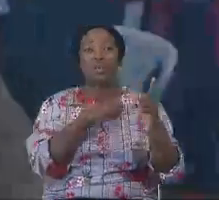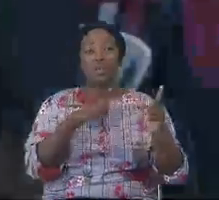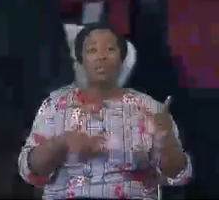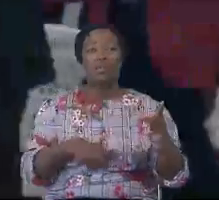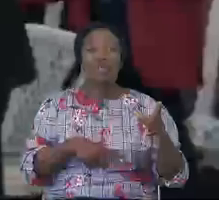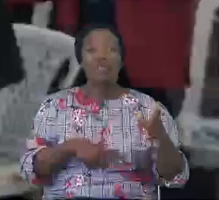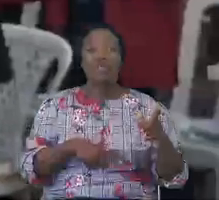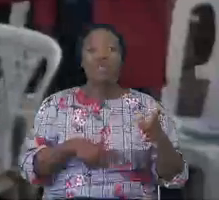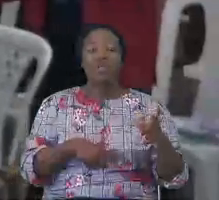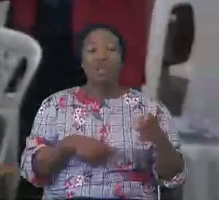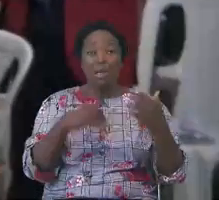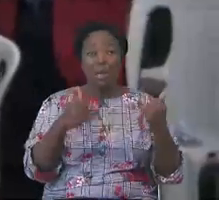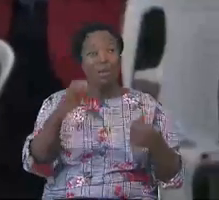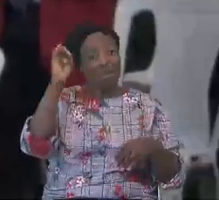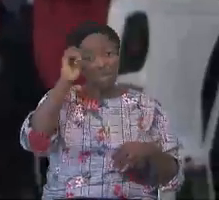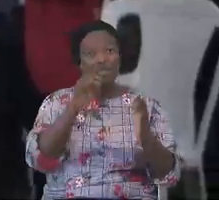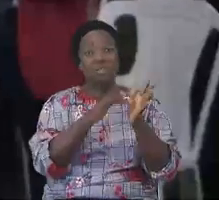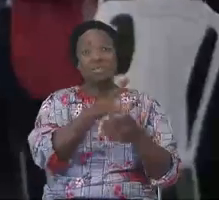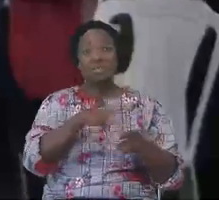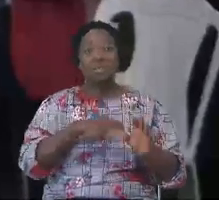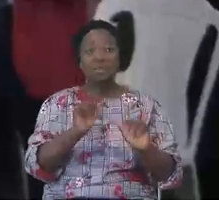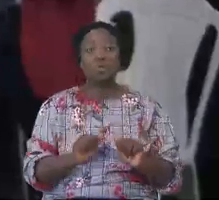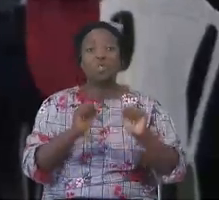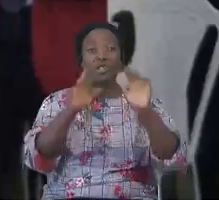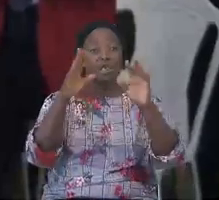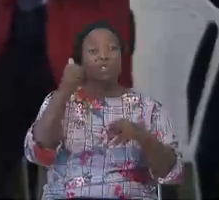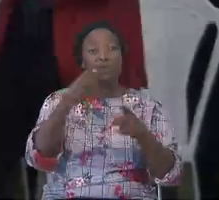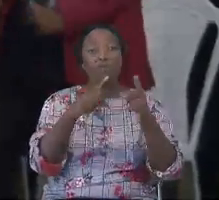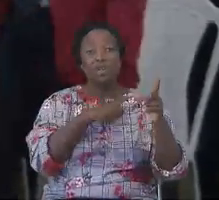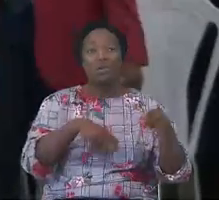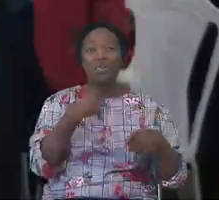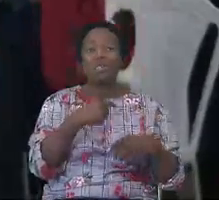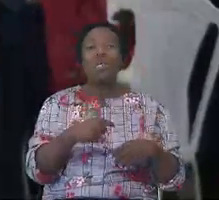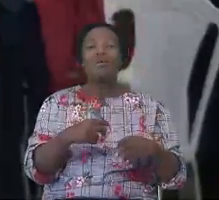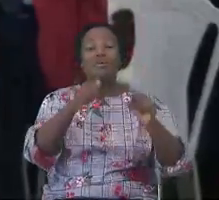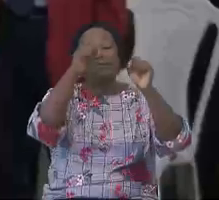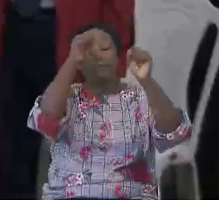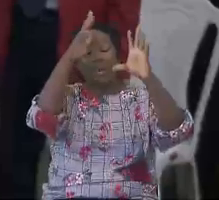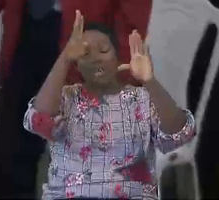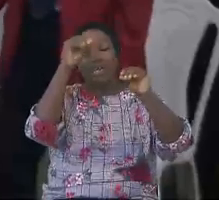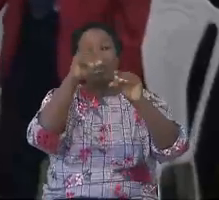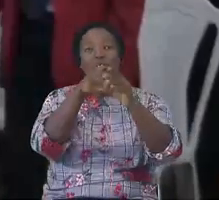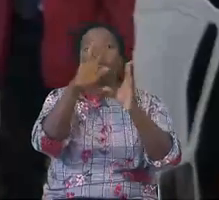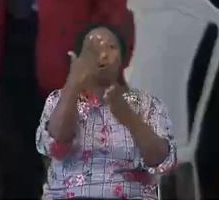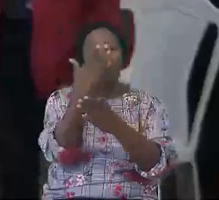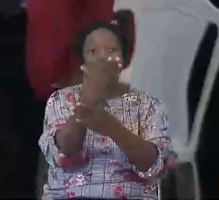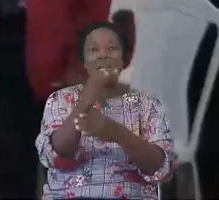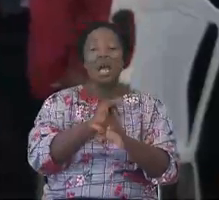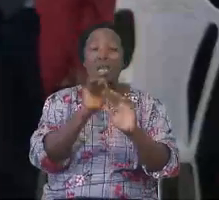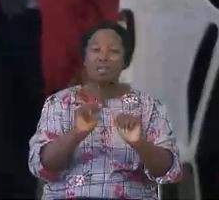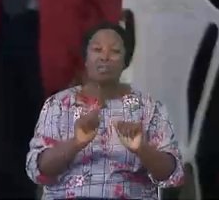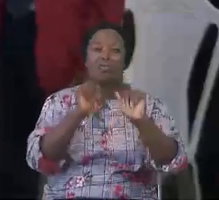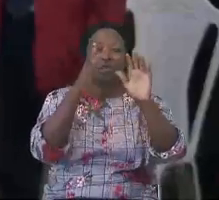Et maintenant, il se soumet au Seigneur. Père, je remets mon